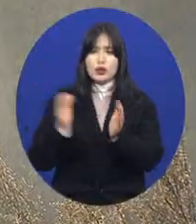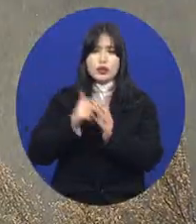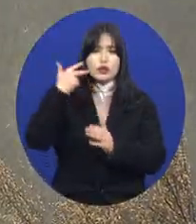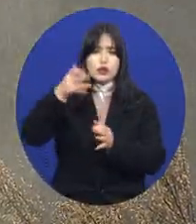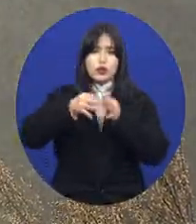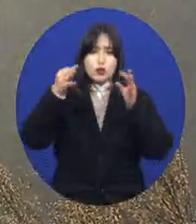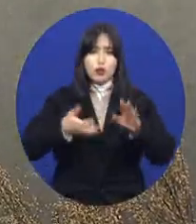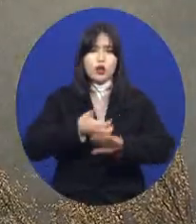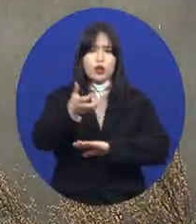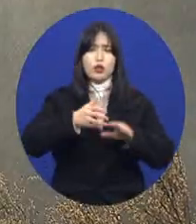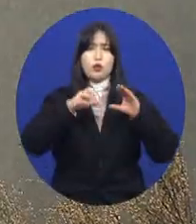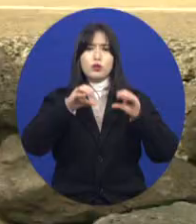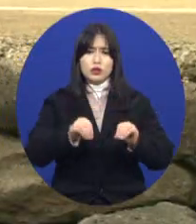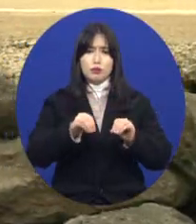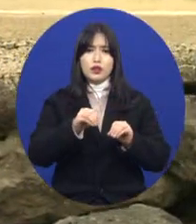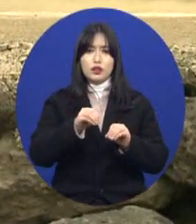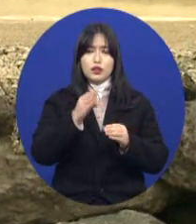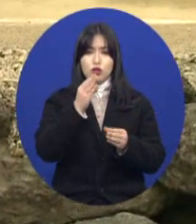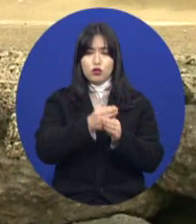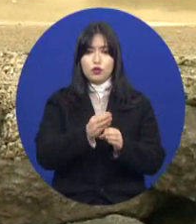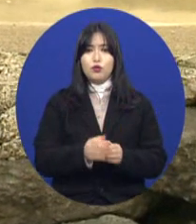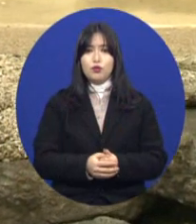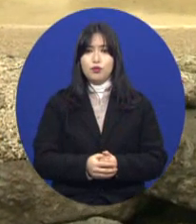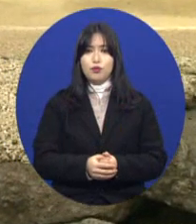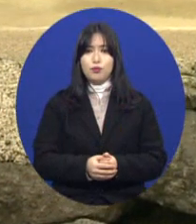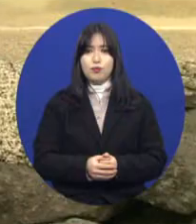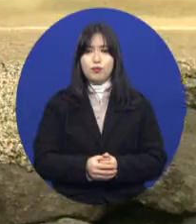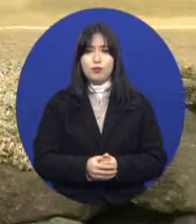이동제한 조치를 해 줬어